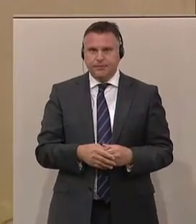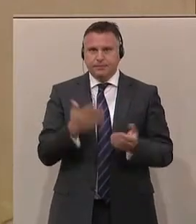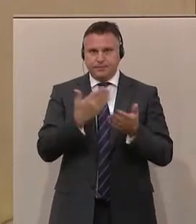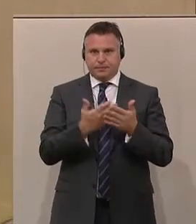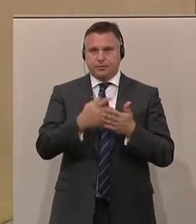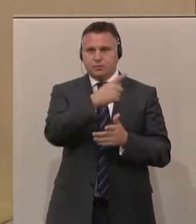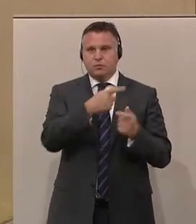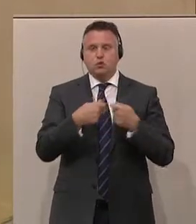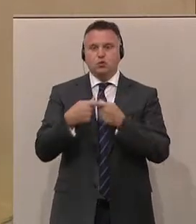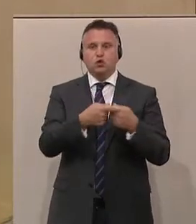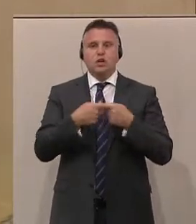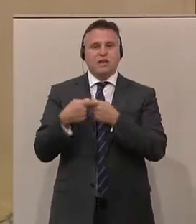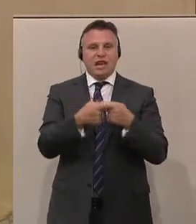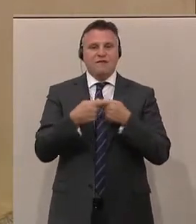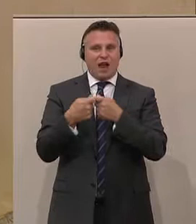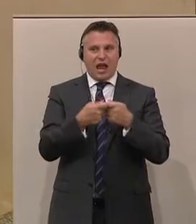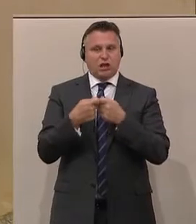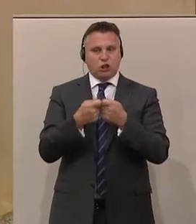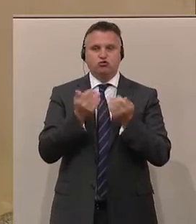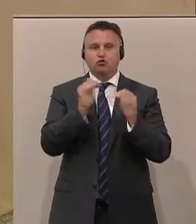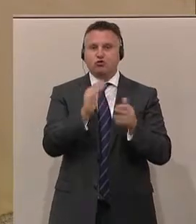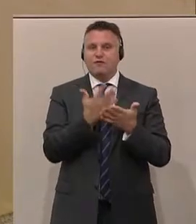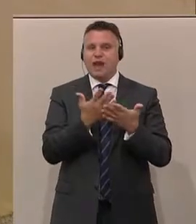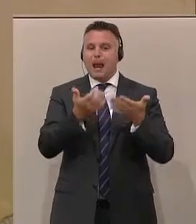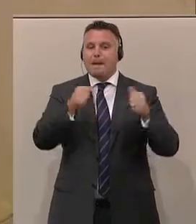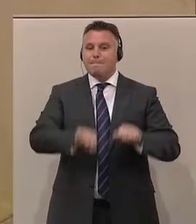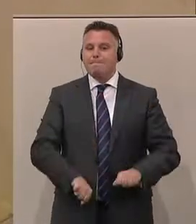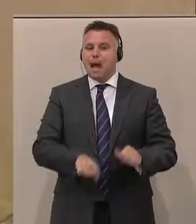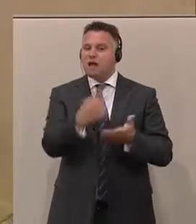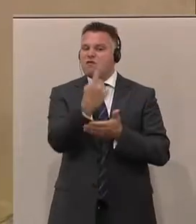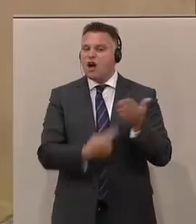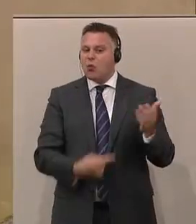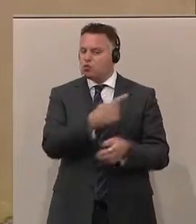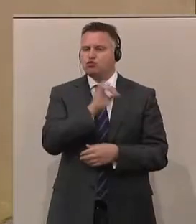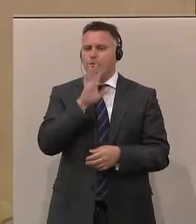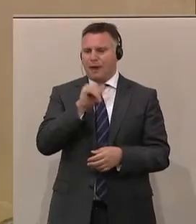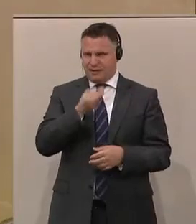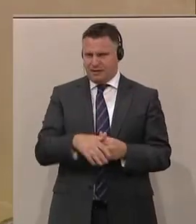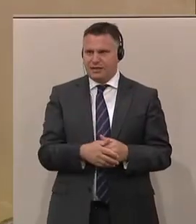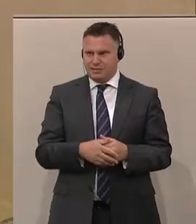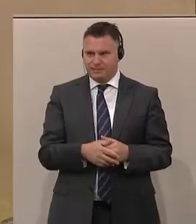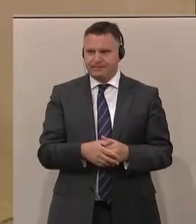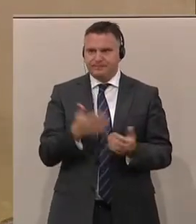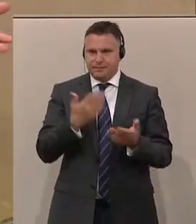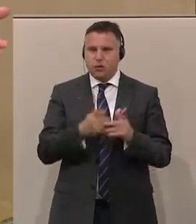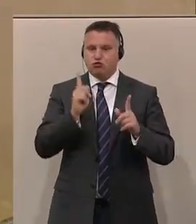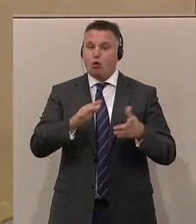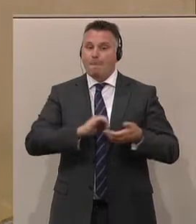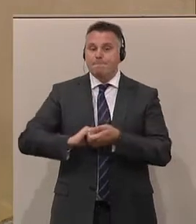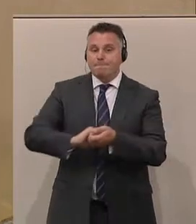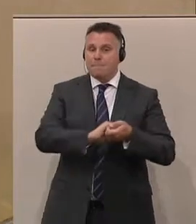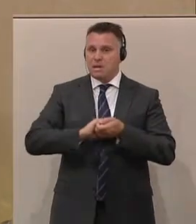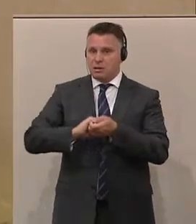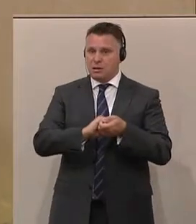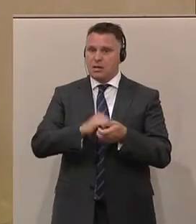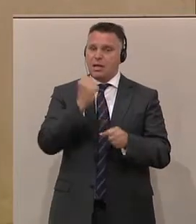Es geht darum, dass die Gewerkschaft einen Machtverlust fürchtet, wenn das passiert, was wir wollen, nämlich